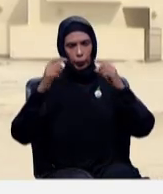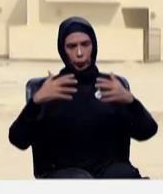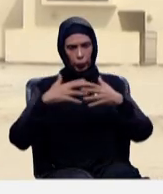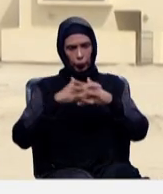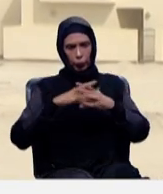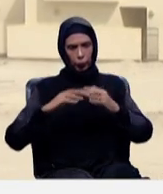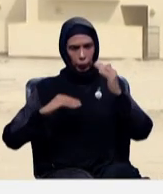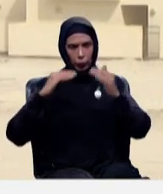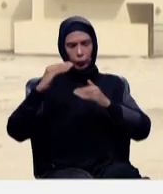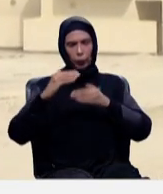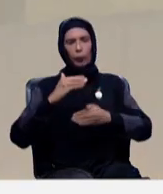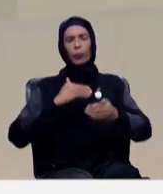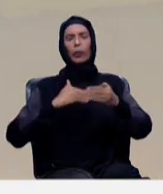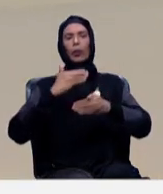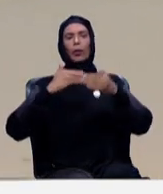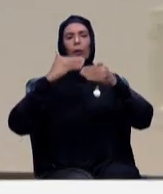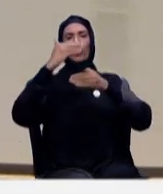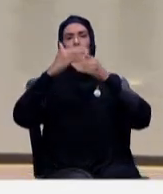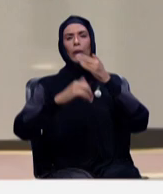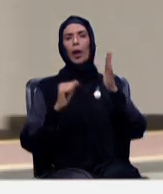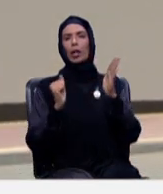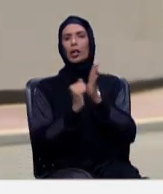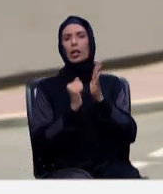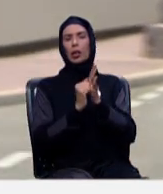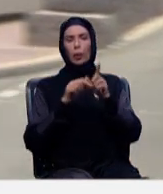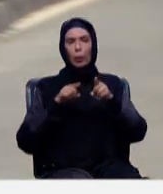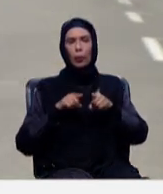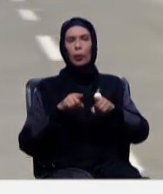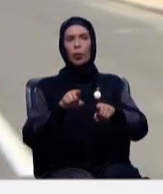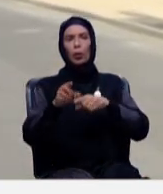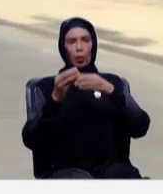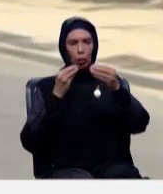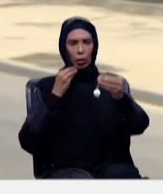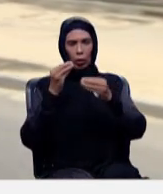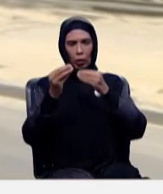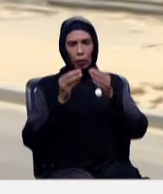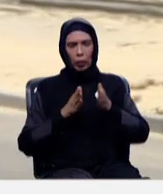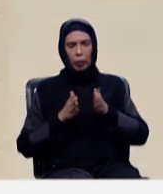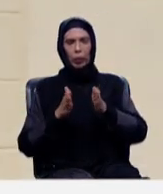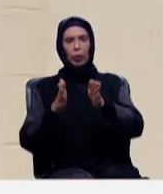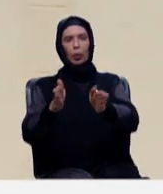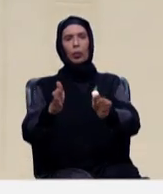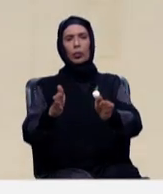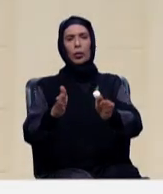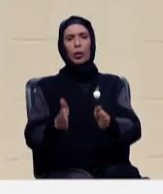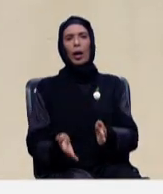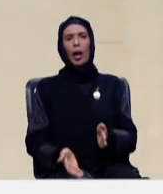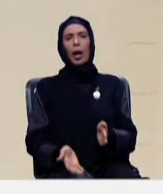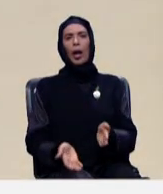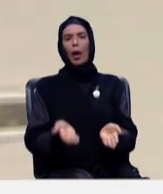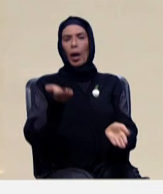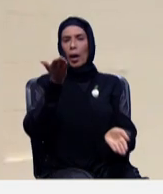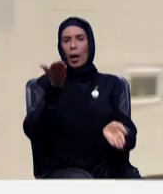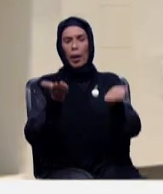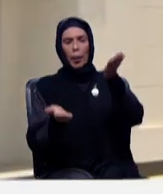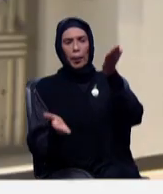التطوير العقارية في توفير السكن الملائم، فضلا عن التباحث حول الآليات اللازمة لتحقيق التوازن بين ما تمتلكه